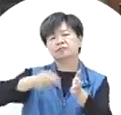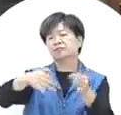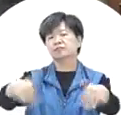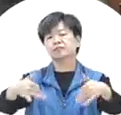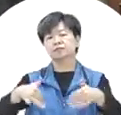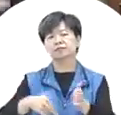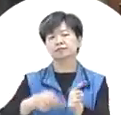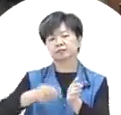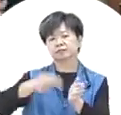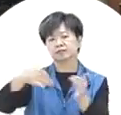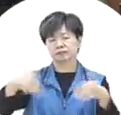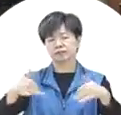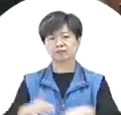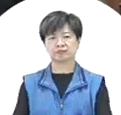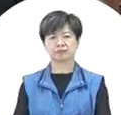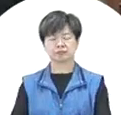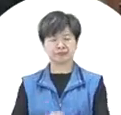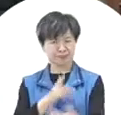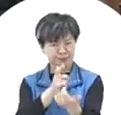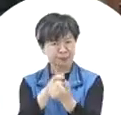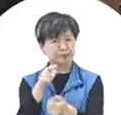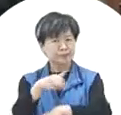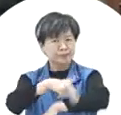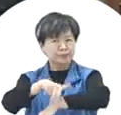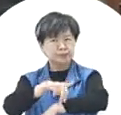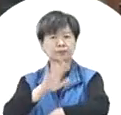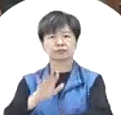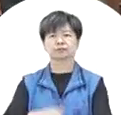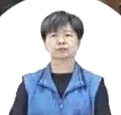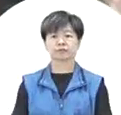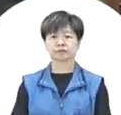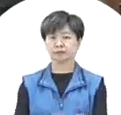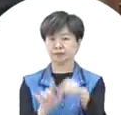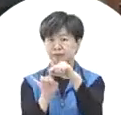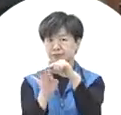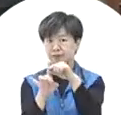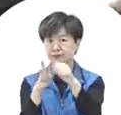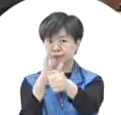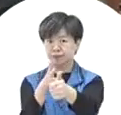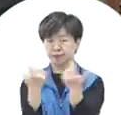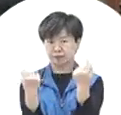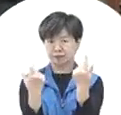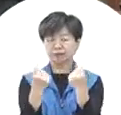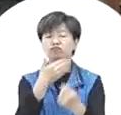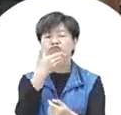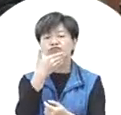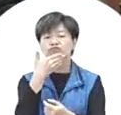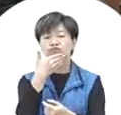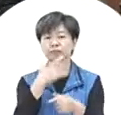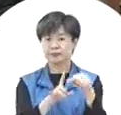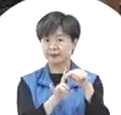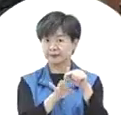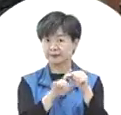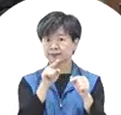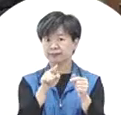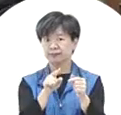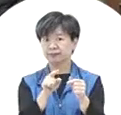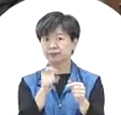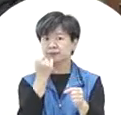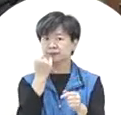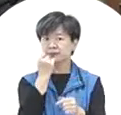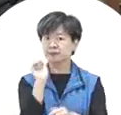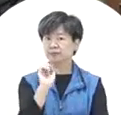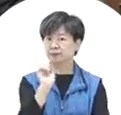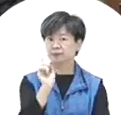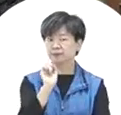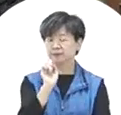台铁还没有嘛？ 哈， 对，我们先配合他 们的。你知道吗？台中，我们一样的福利，台中可以做什么？台中